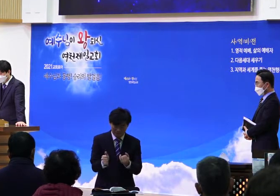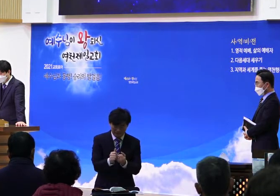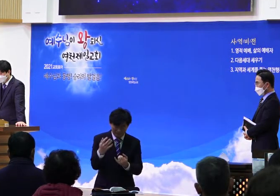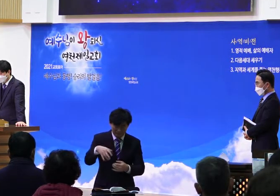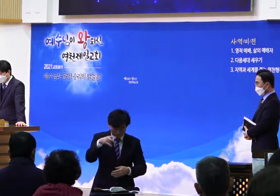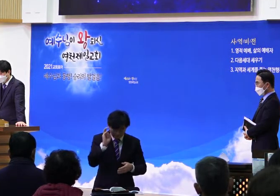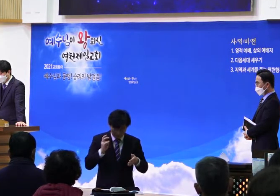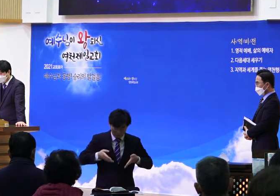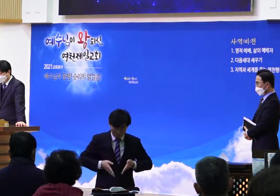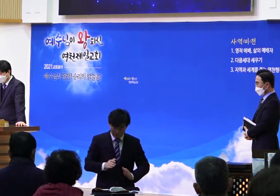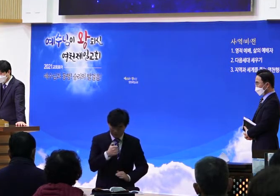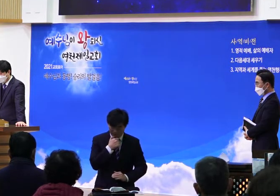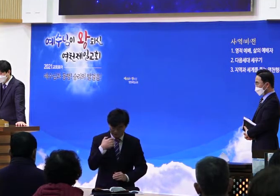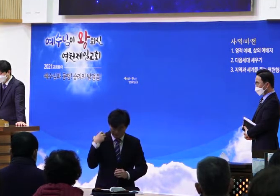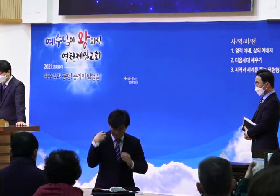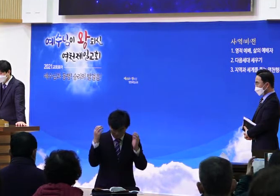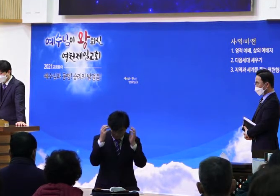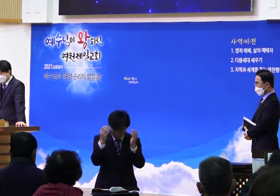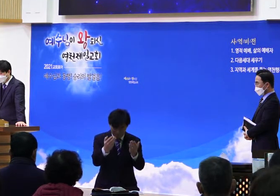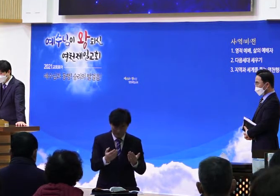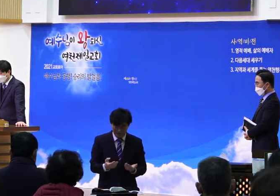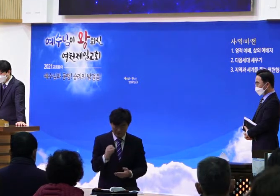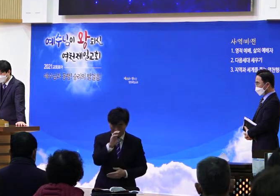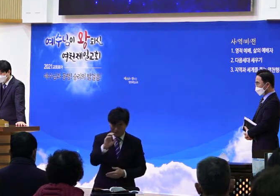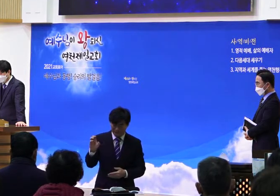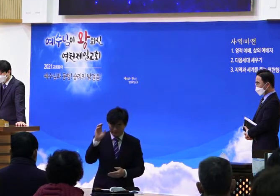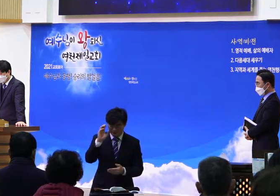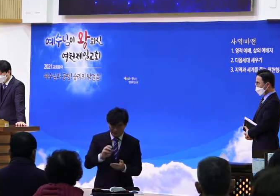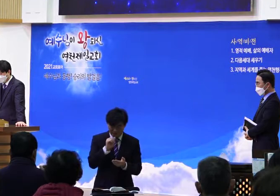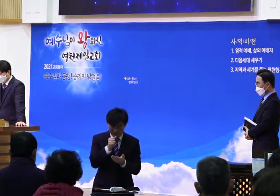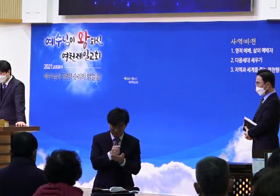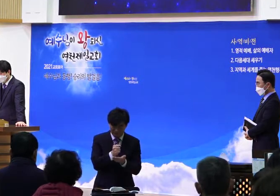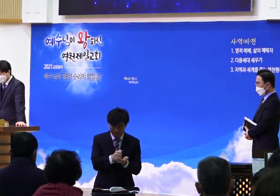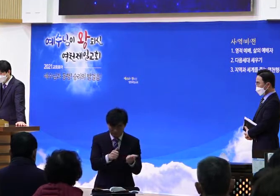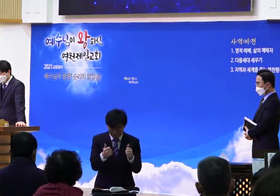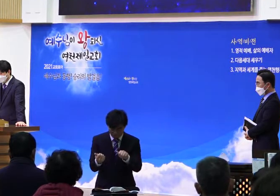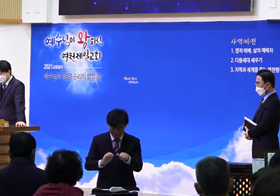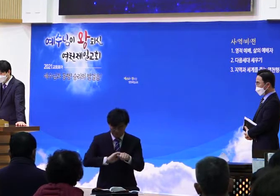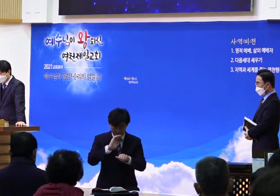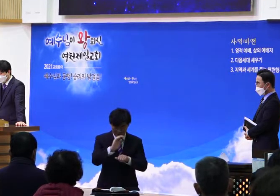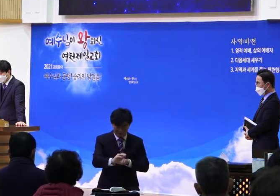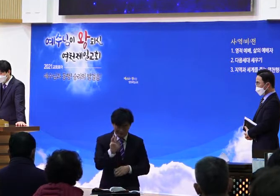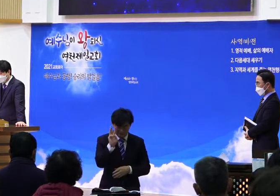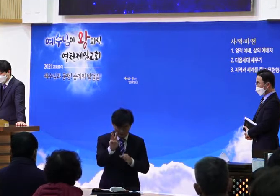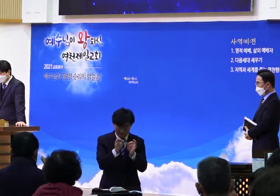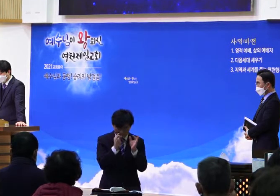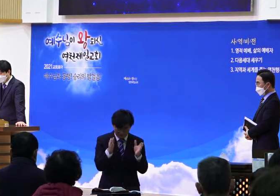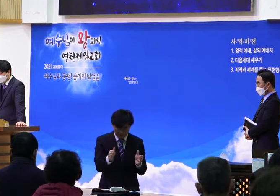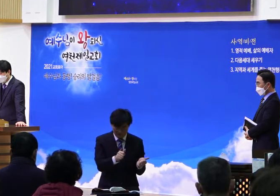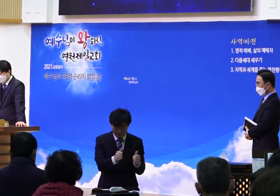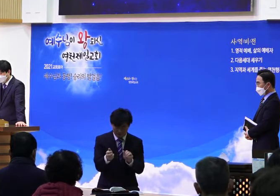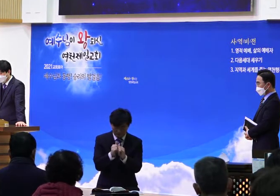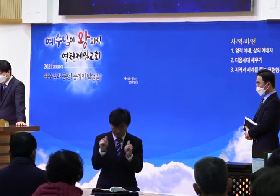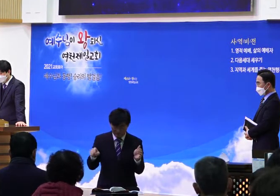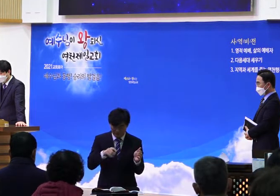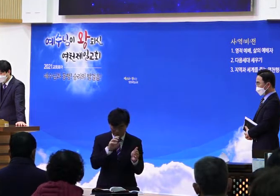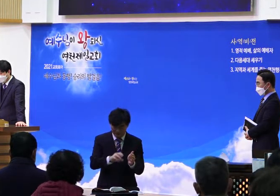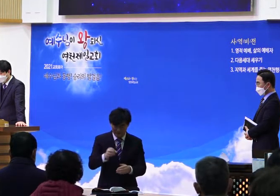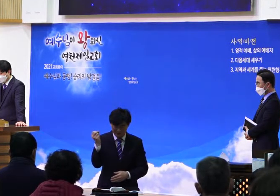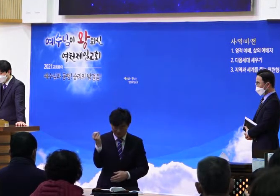본디오 빌라도에게 고난을 받아 십자가에 못 박혀 죽으시고 장사된 지 사흘 만에 죽은 자